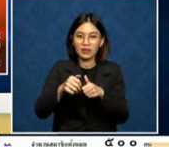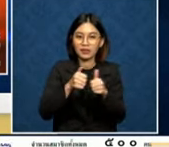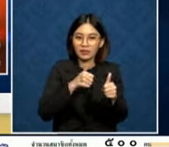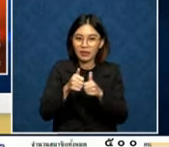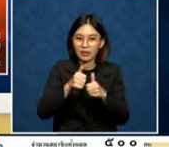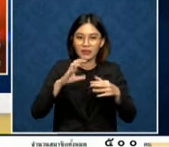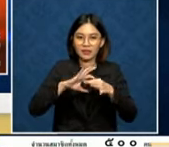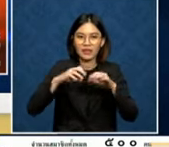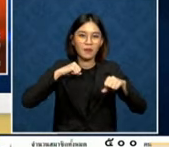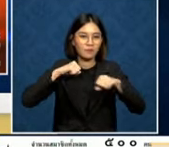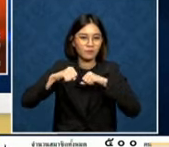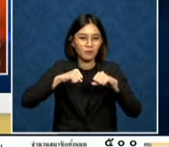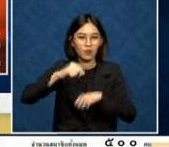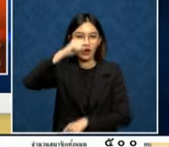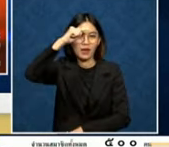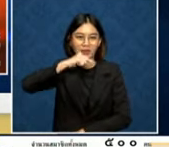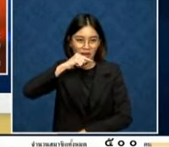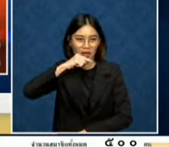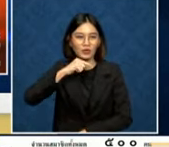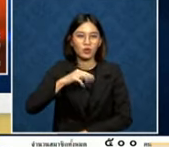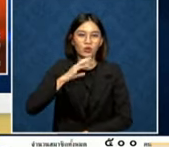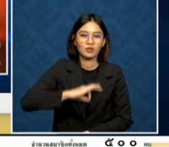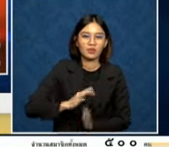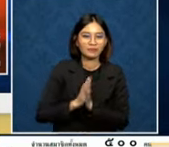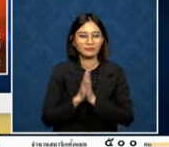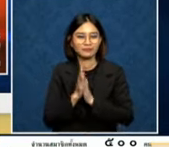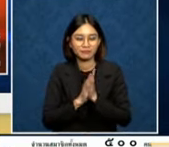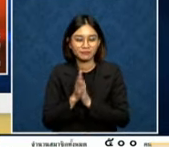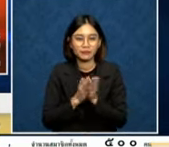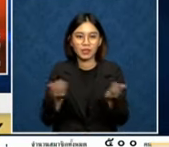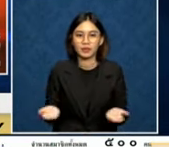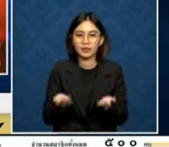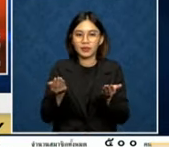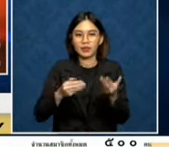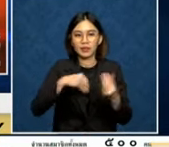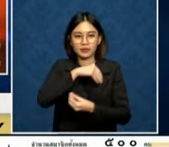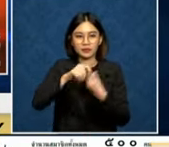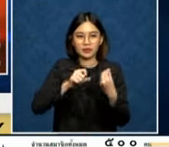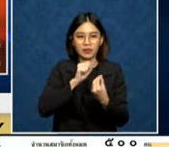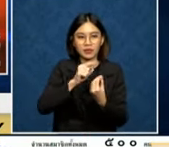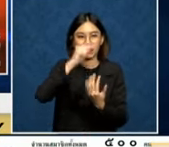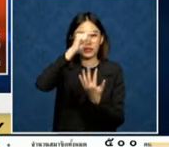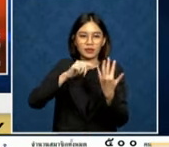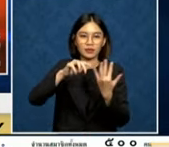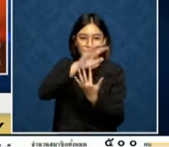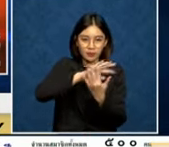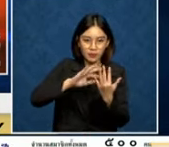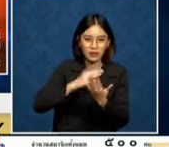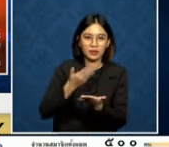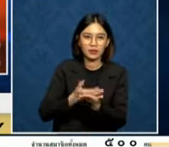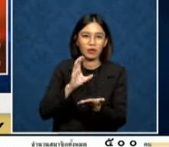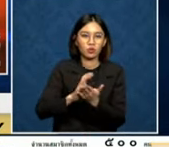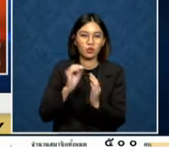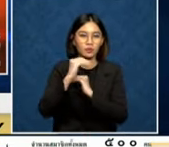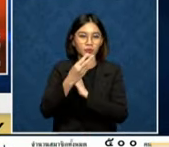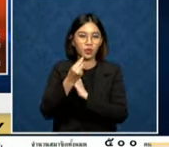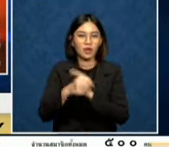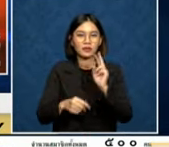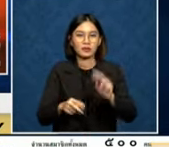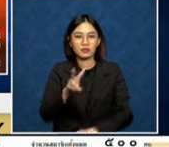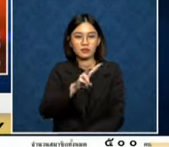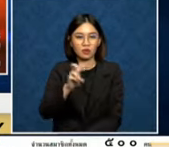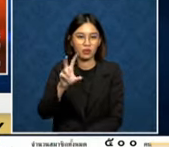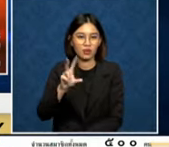ขันกีฬามวยไทยเนี่ยเพื่อสร้างกระแสความตื่นตัวนะครับและกระตุ้นเศรษฐกิจของประเทศครับท่านประธานซึ่งตั้งงบประมาณไว้เป็นจำนวน